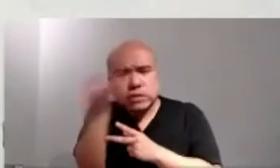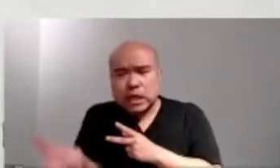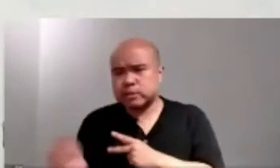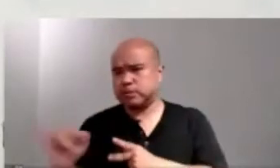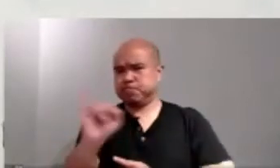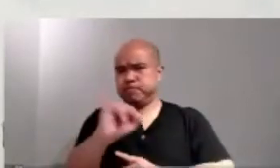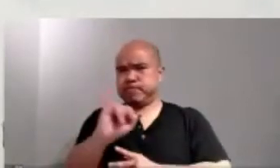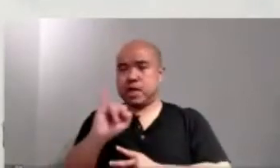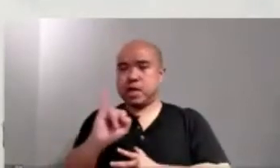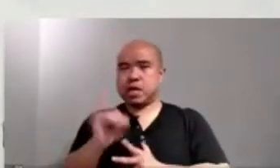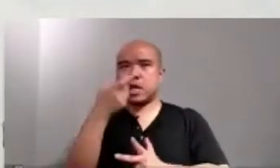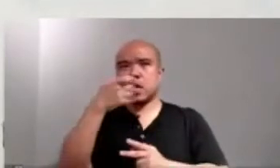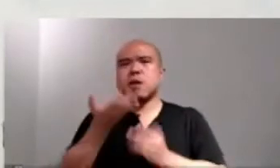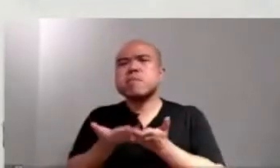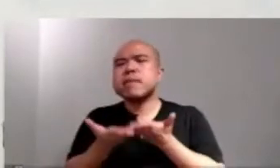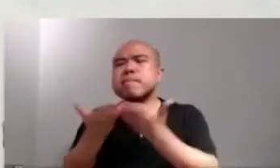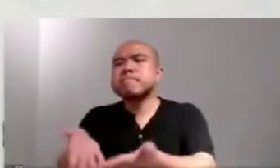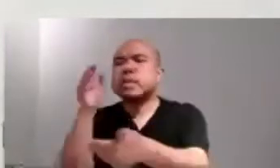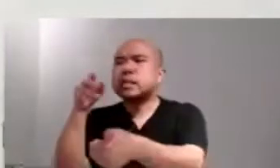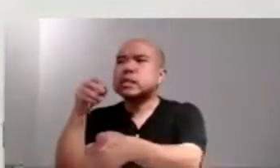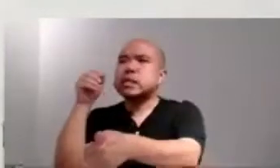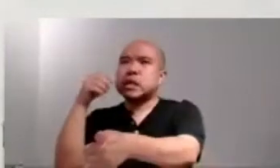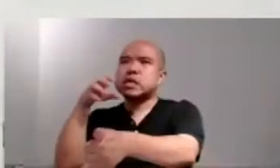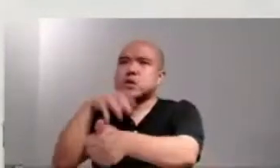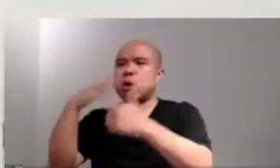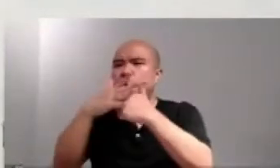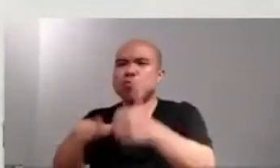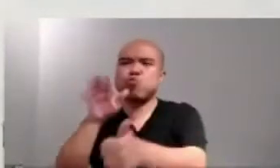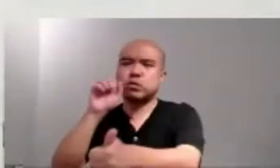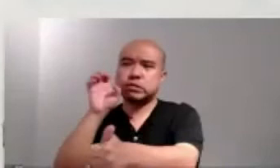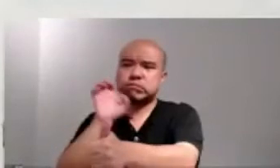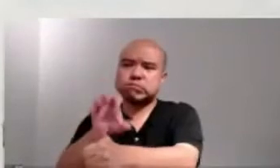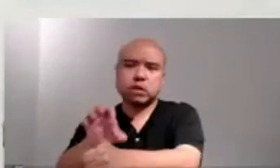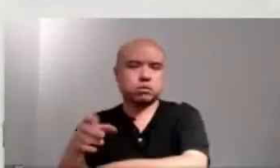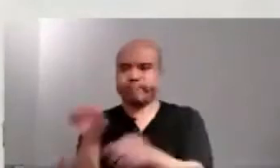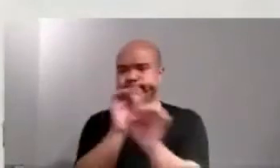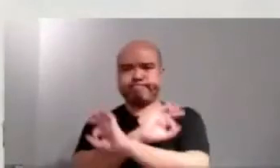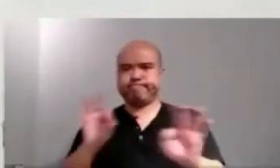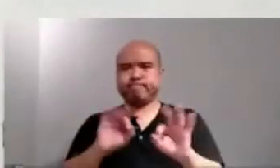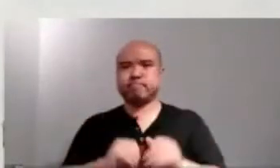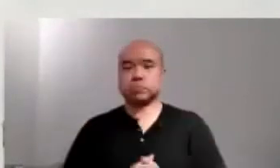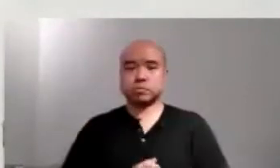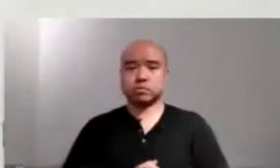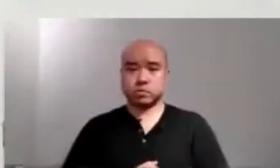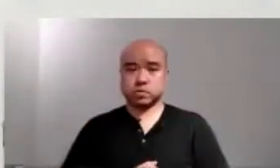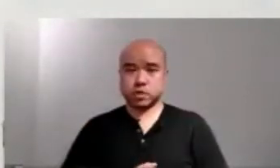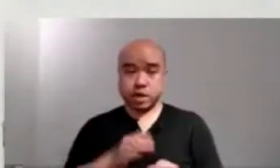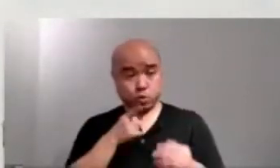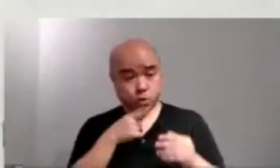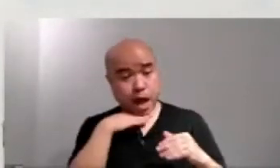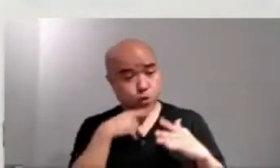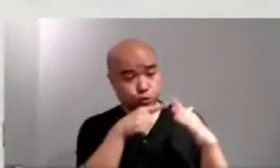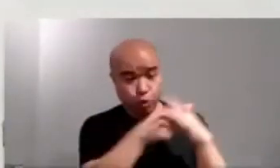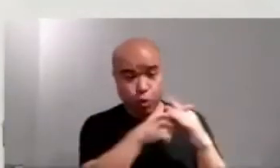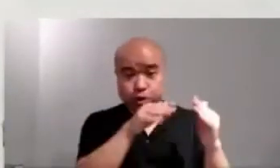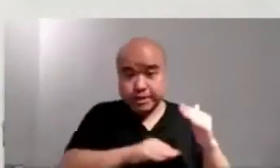到麻烦他们和他们的家人。那再说啊，特殊奥运的时候见到这么多小朋友这么开心，他们透过